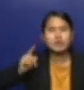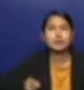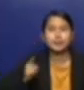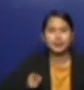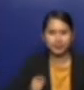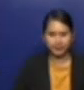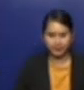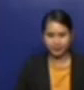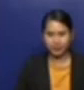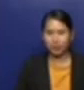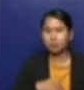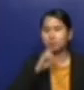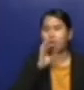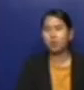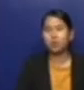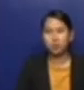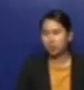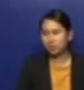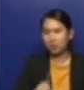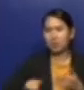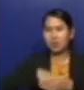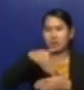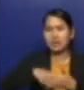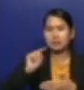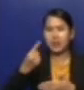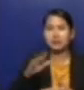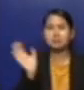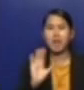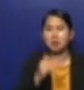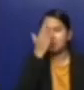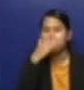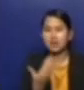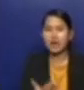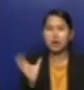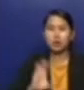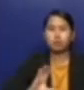ผมก็เลยบอกว่าจะเลือกใหม่พอเลือกไปมันเปลืองงบ